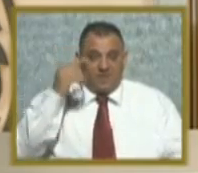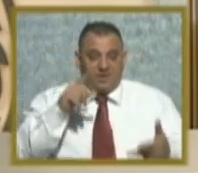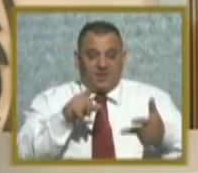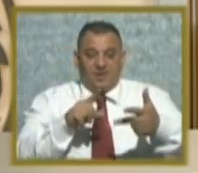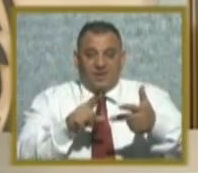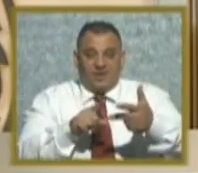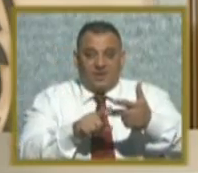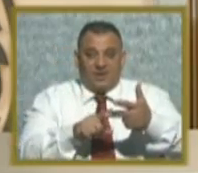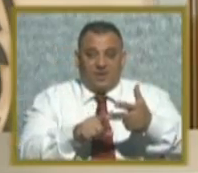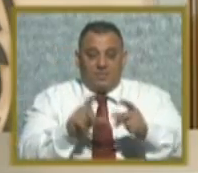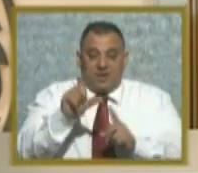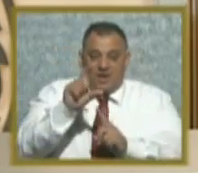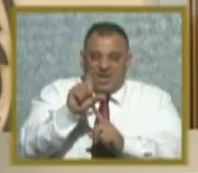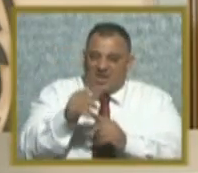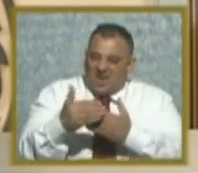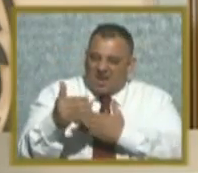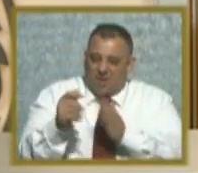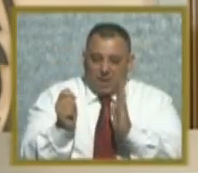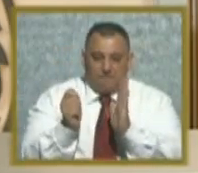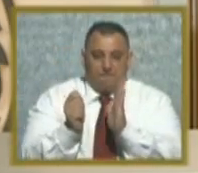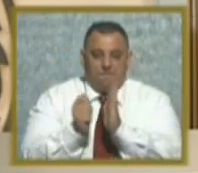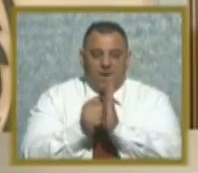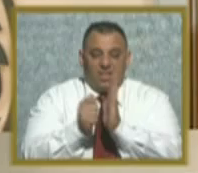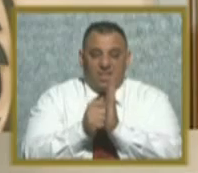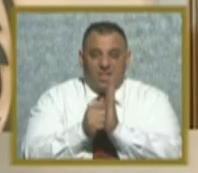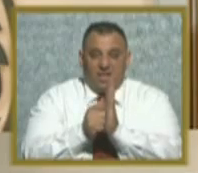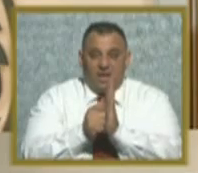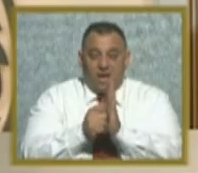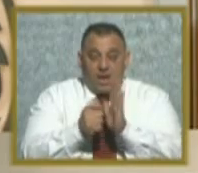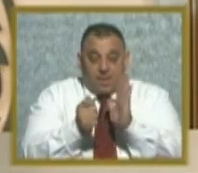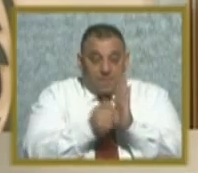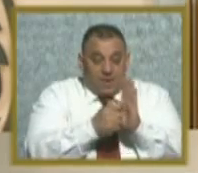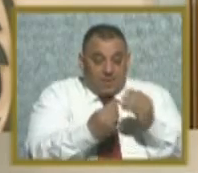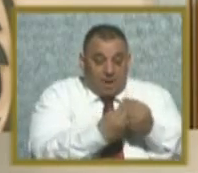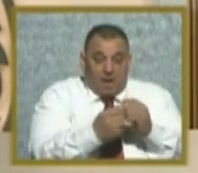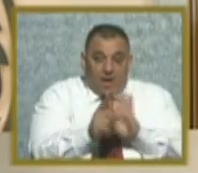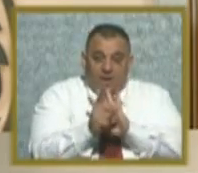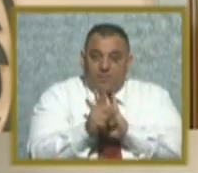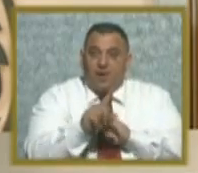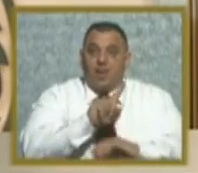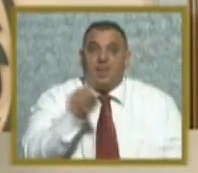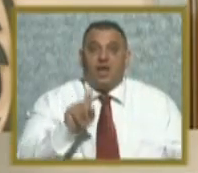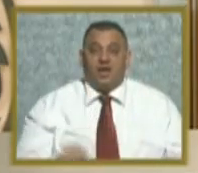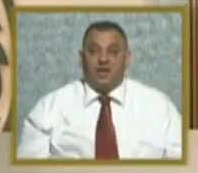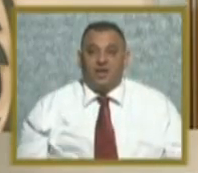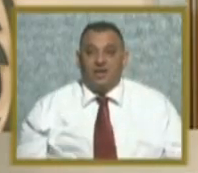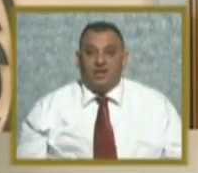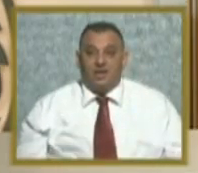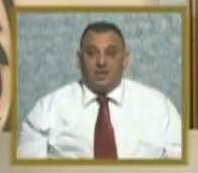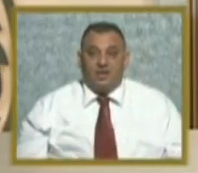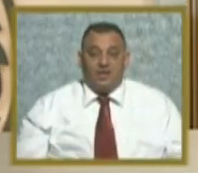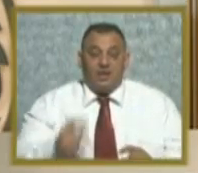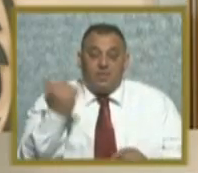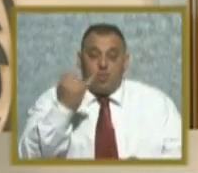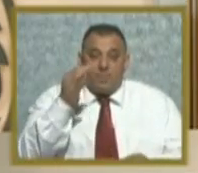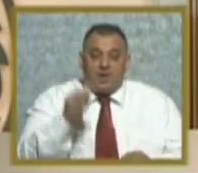تقول عندنا الجامع بجنب البيت، المسجد تقول بجنب البيت، هل أصلي معه أم لا؟ لا يا أختي ما تصلي معه، لأن من